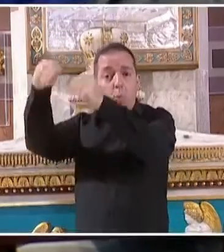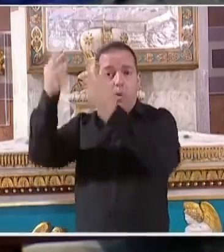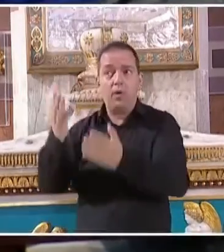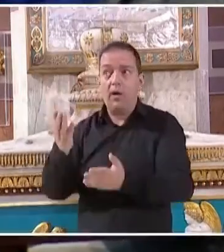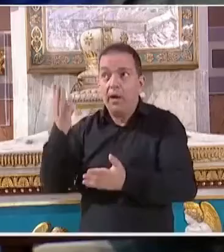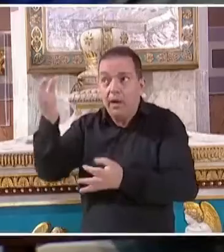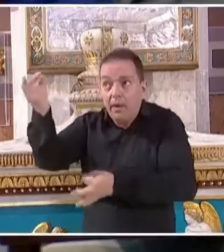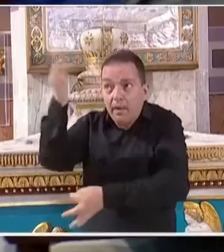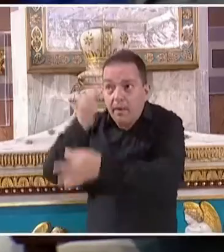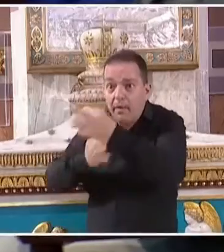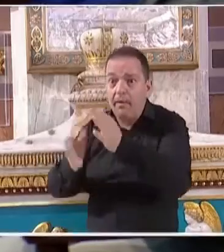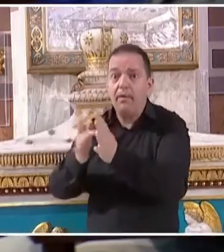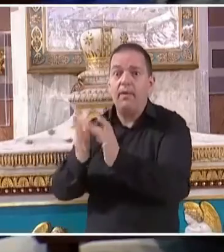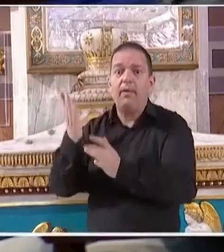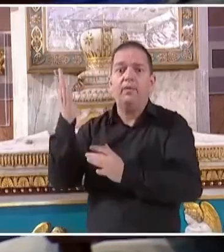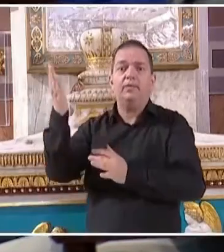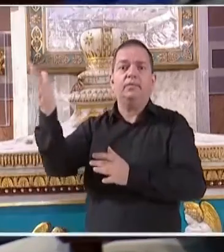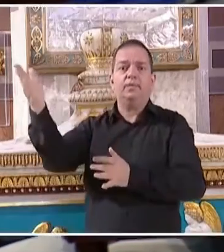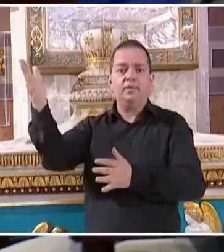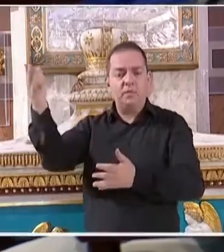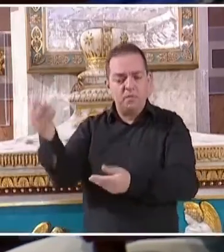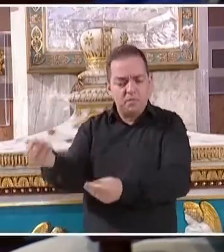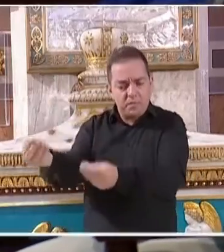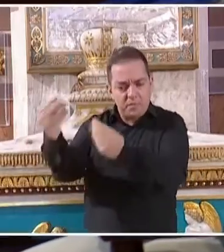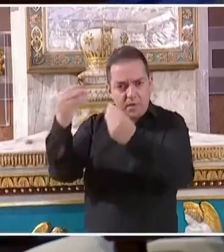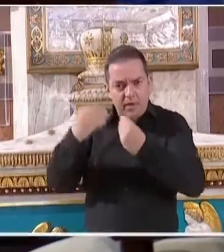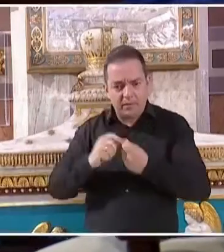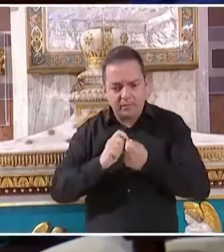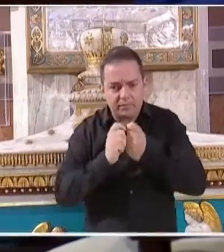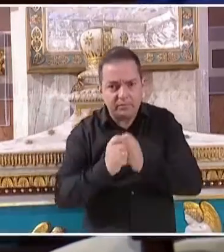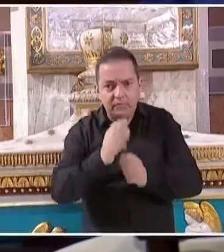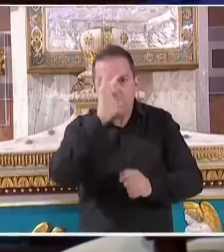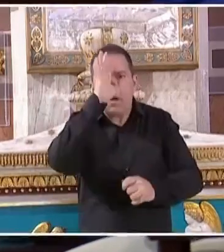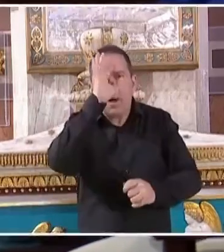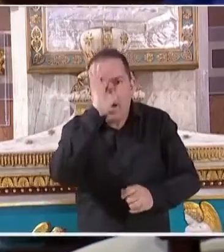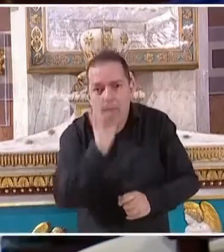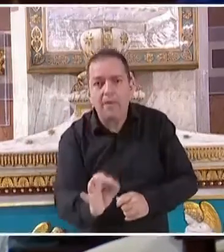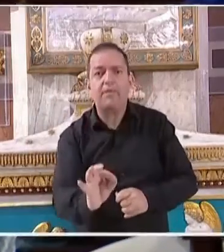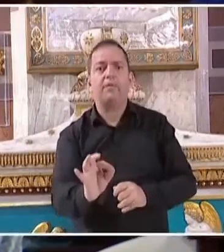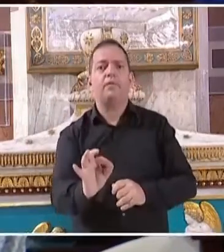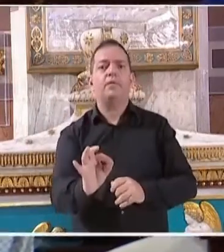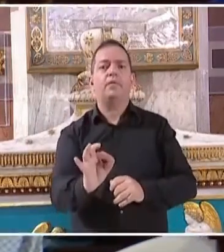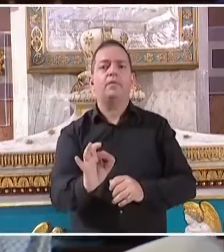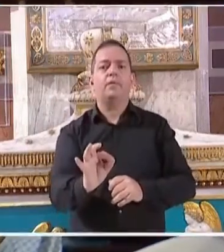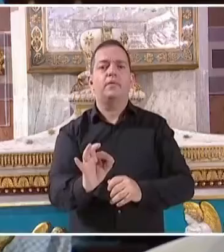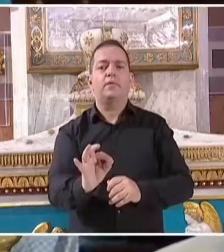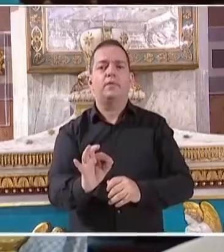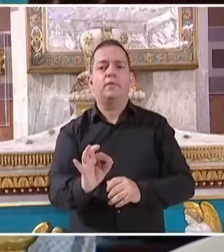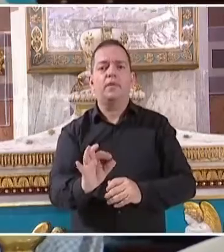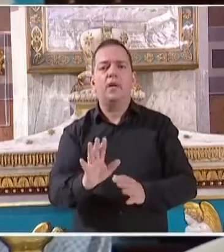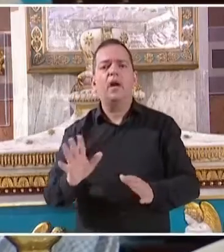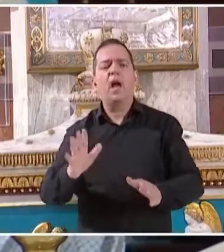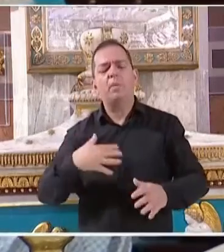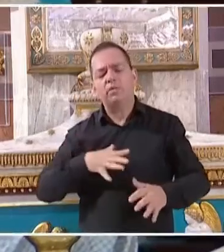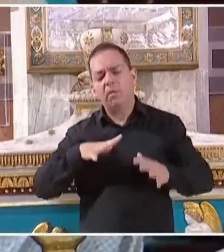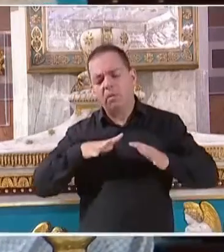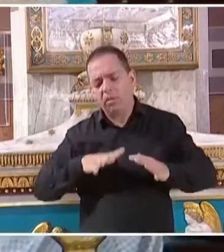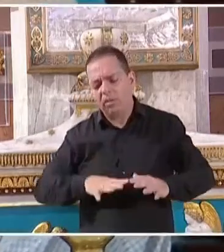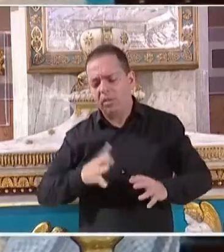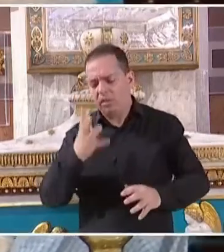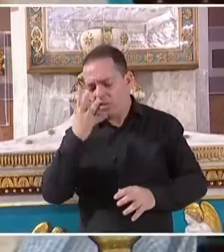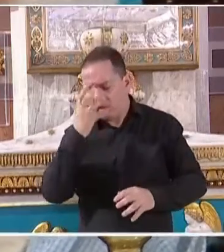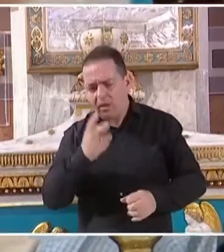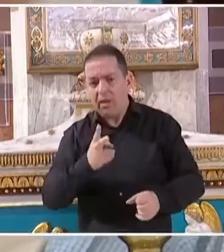Χριστού που προσδίδει στην ζωή αλήθεια και μεταβάλλει τον θάνατο